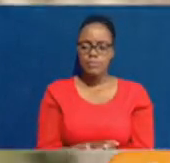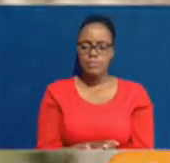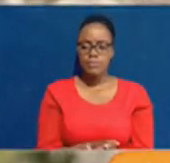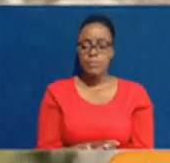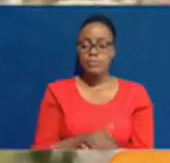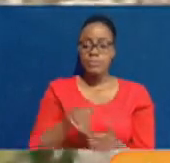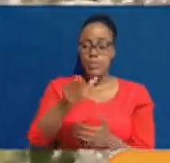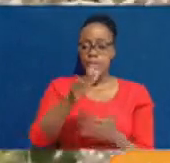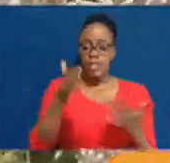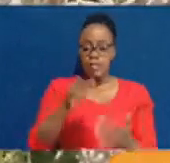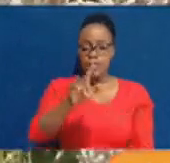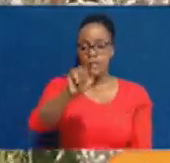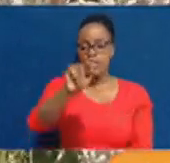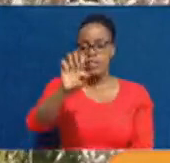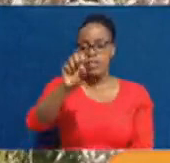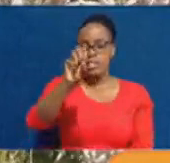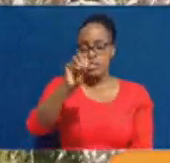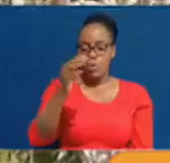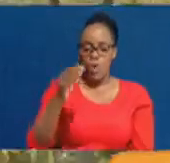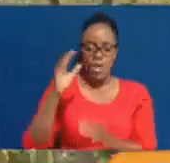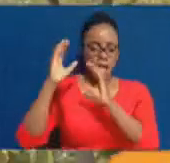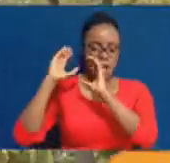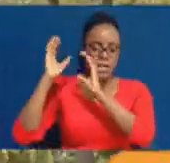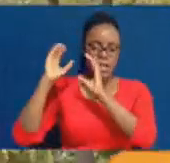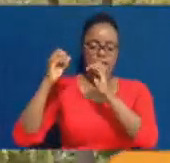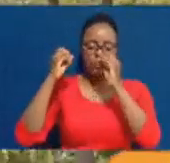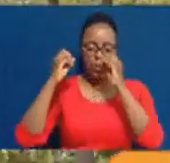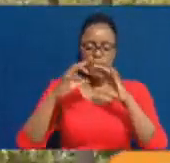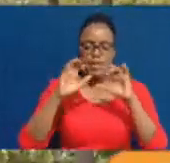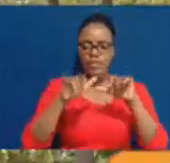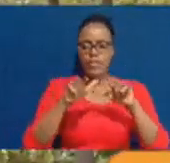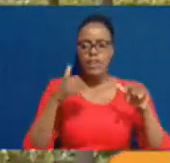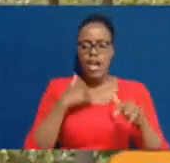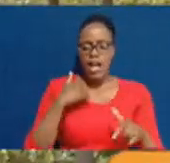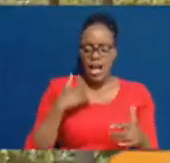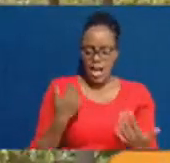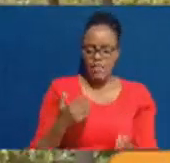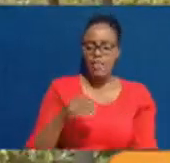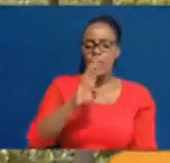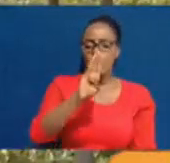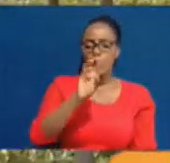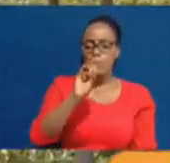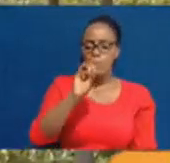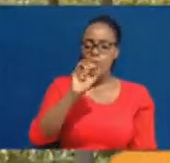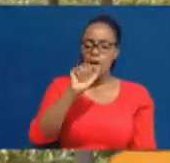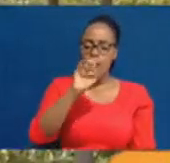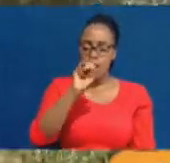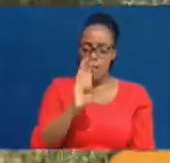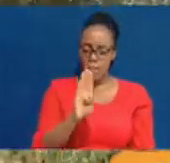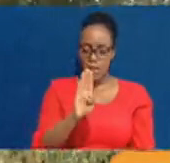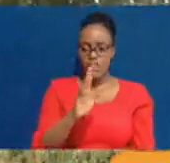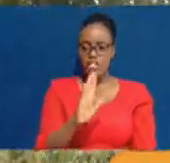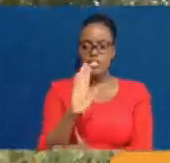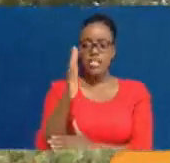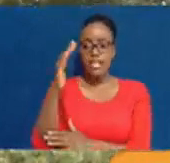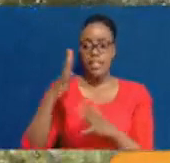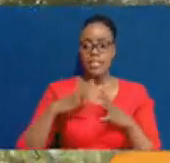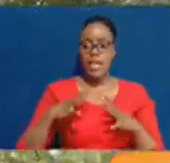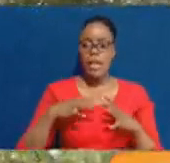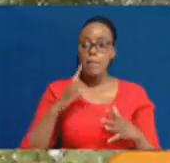Katika mtaa wa Tezo Mbuyuni, kaunti ya Kilifi, mashamba mengi yamepambwa na mibuyu. Lishi ya kuwepo tangu jadi, baadhi ya wakazi